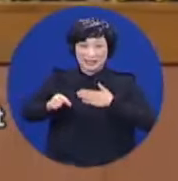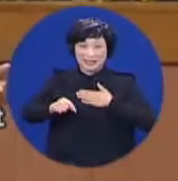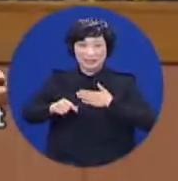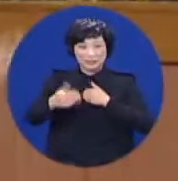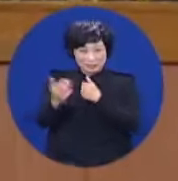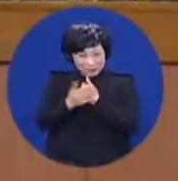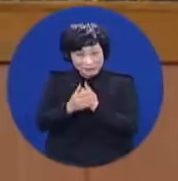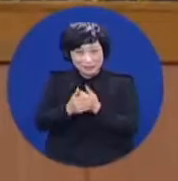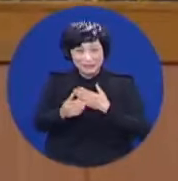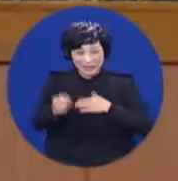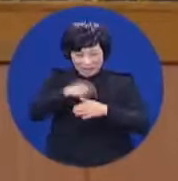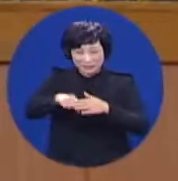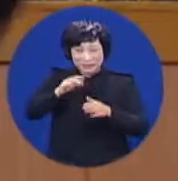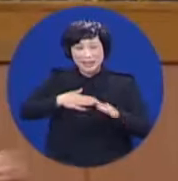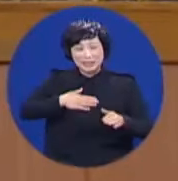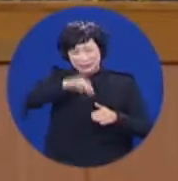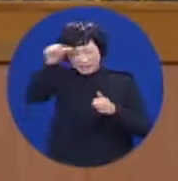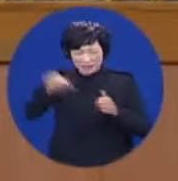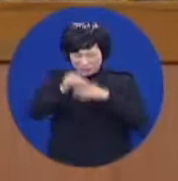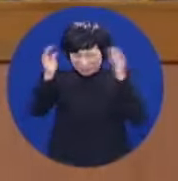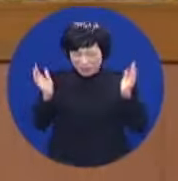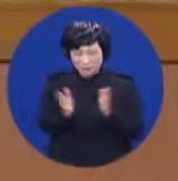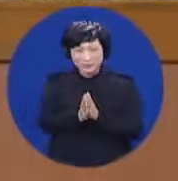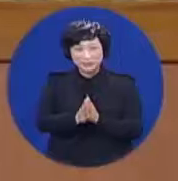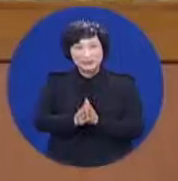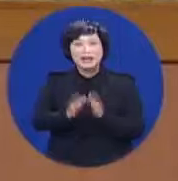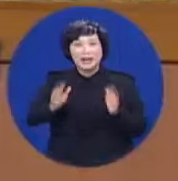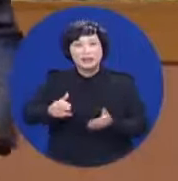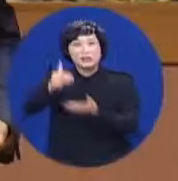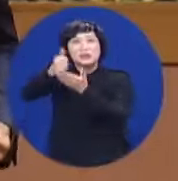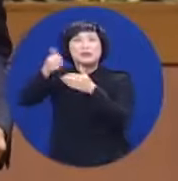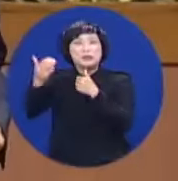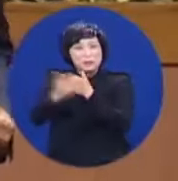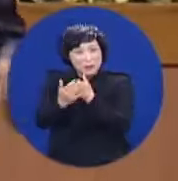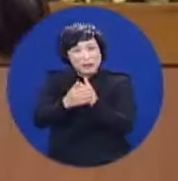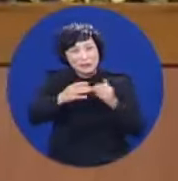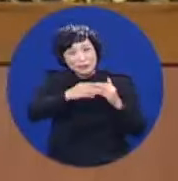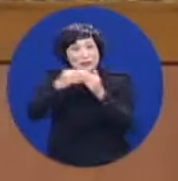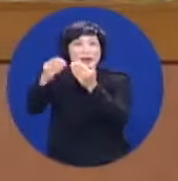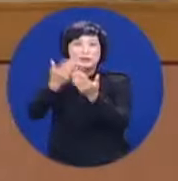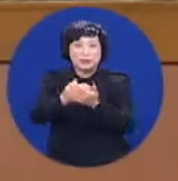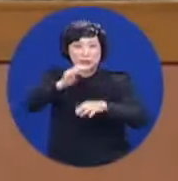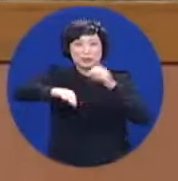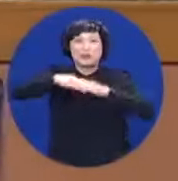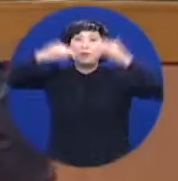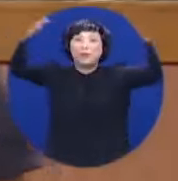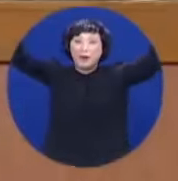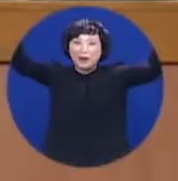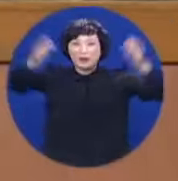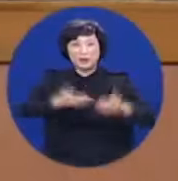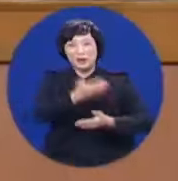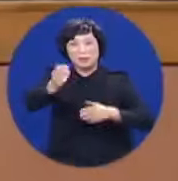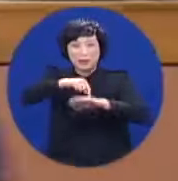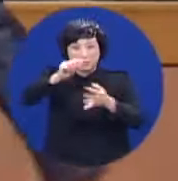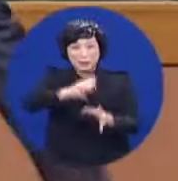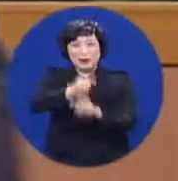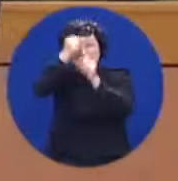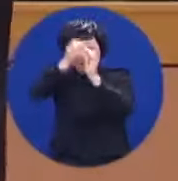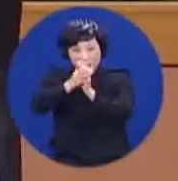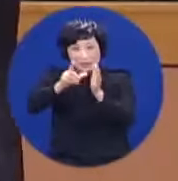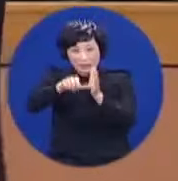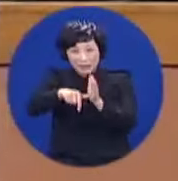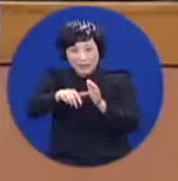역사하셨으니 내게도 내 생애의 스케줄을 주님이 역사해 주시옵소서. 두 손 번쩍 들고 합심해서 기도하실